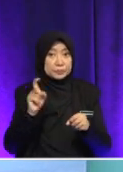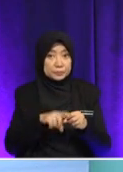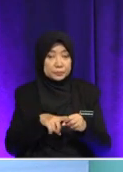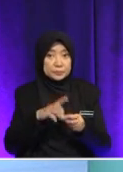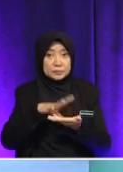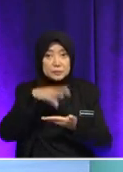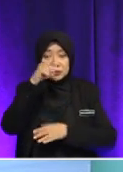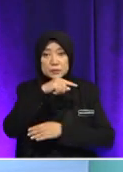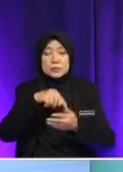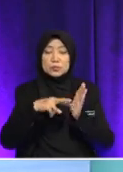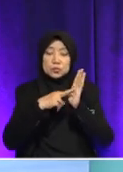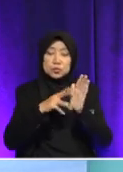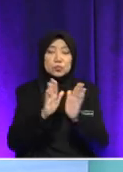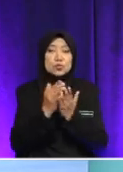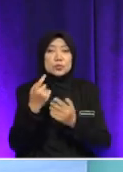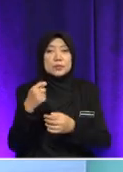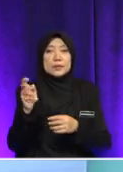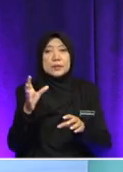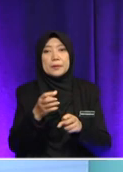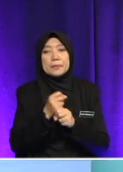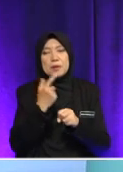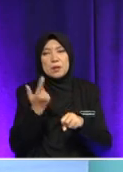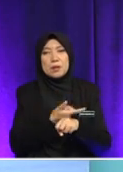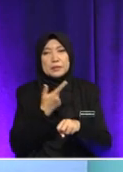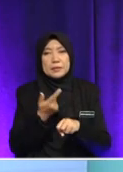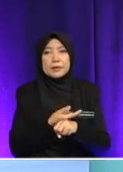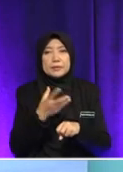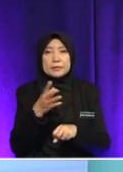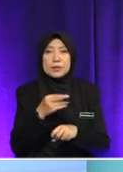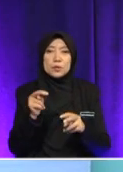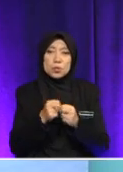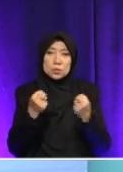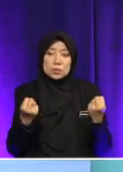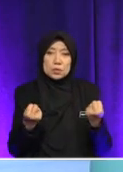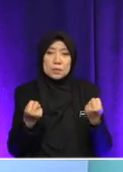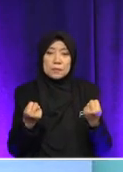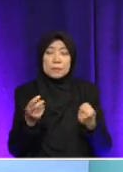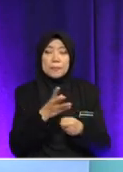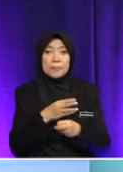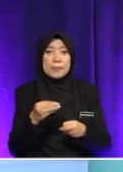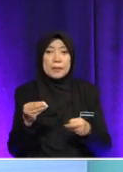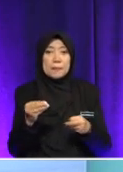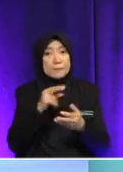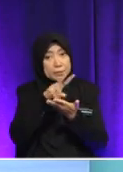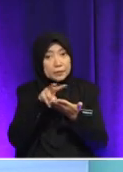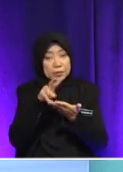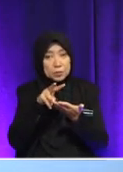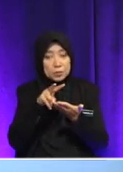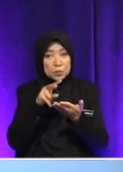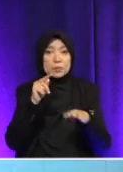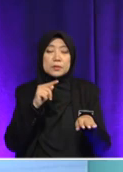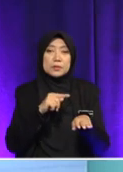bully merujuk buku teks dan dapatkan latihan dan juga nota setup berbagai video di